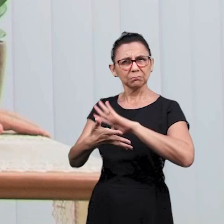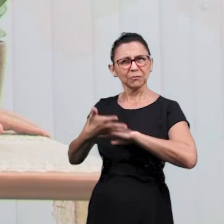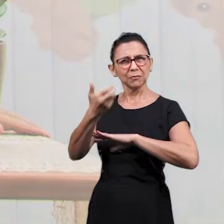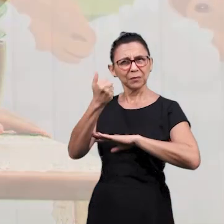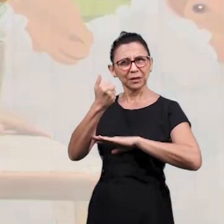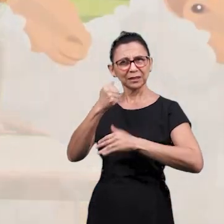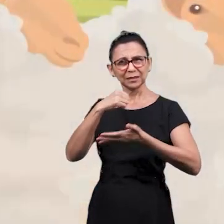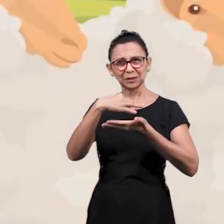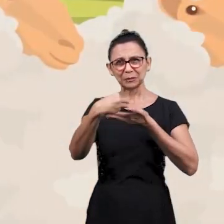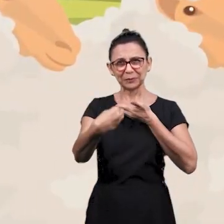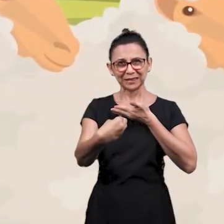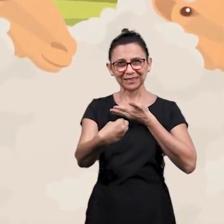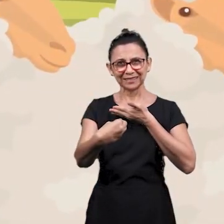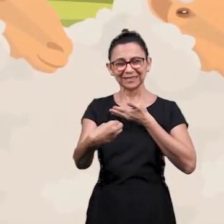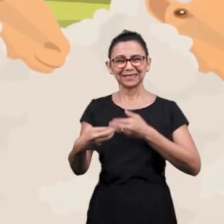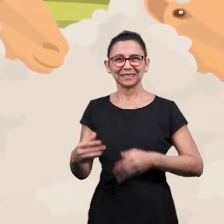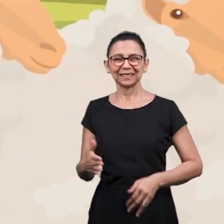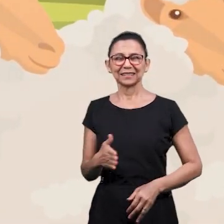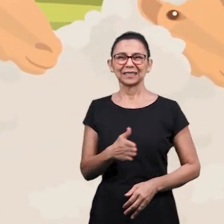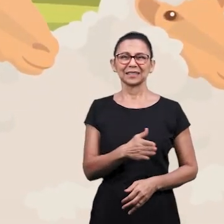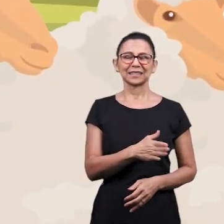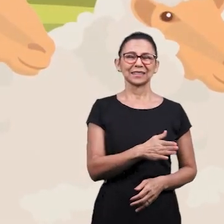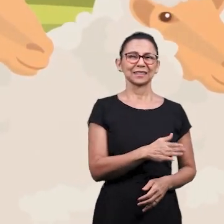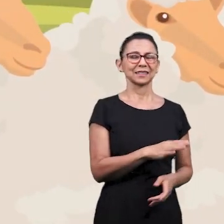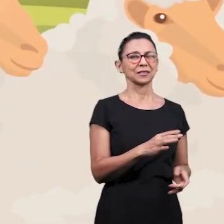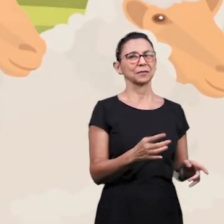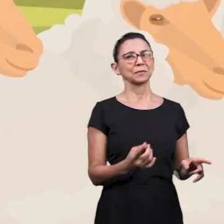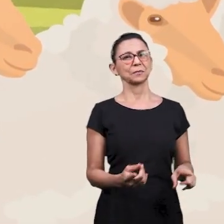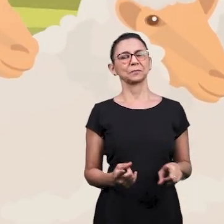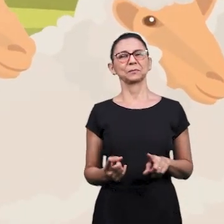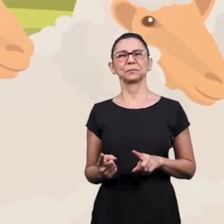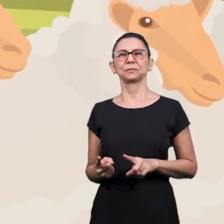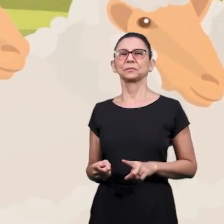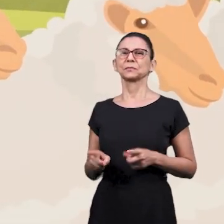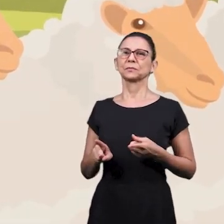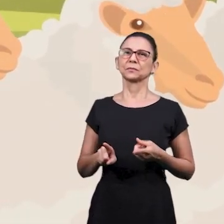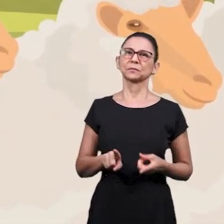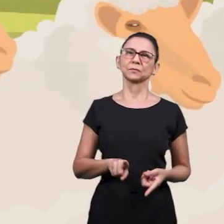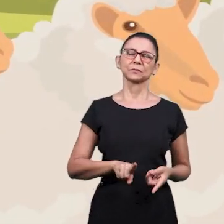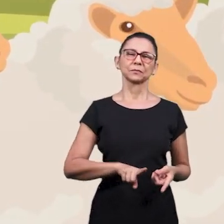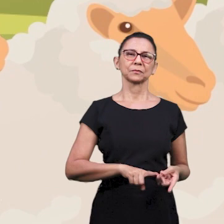вы можете, пойте также с нами.